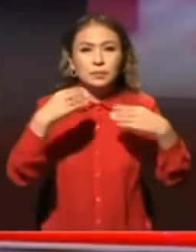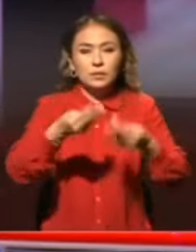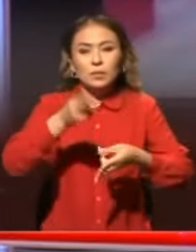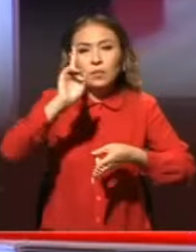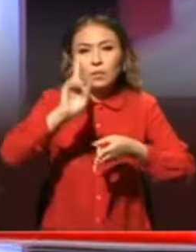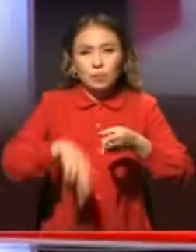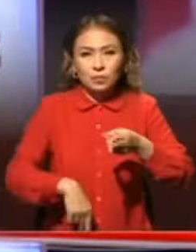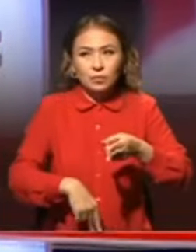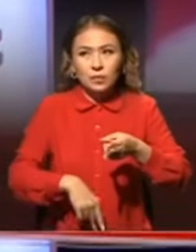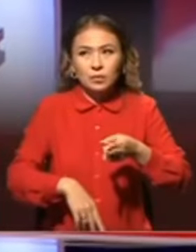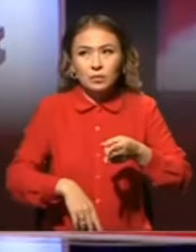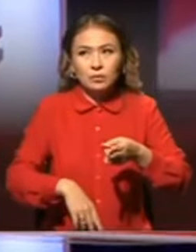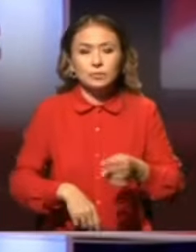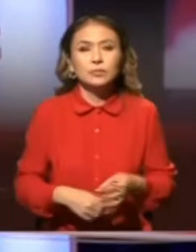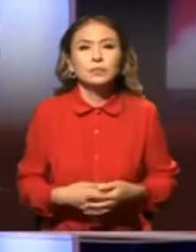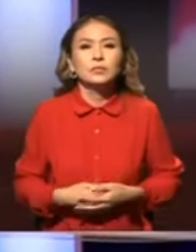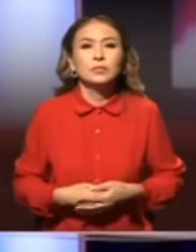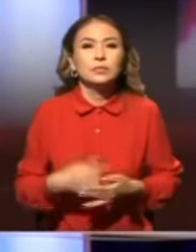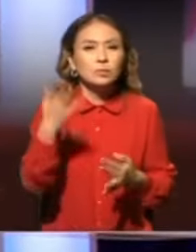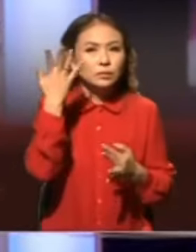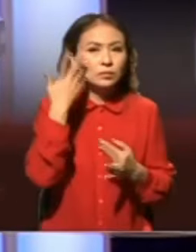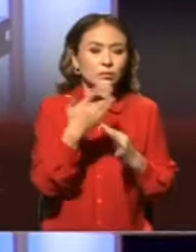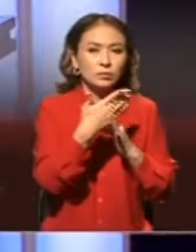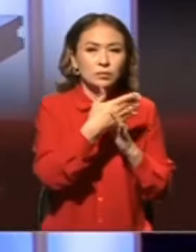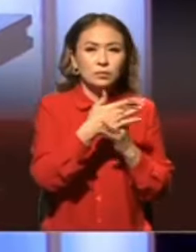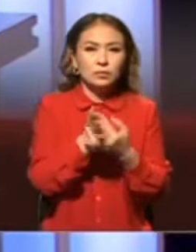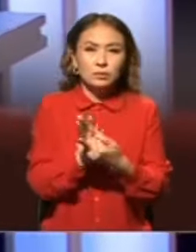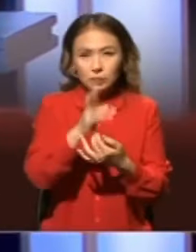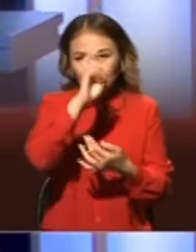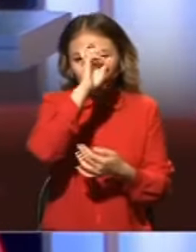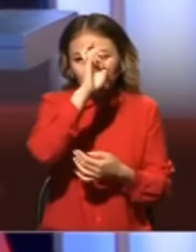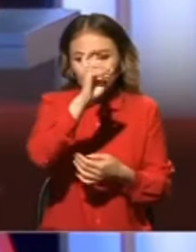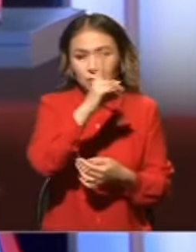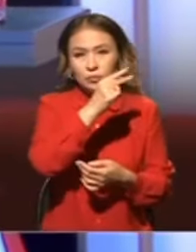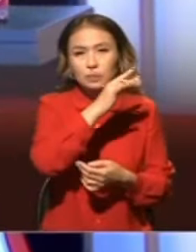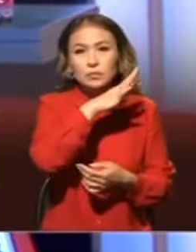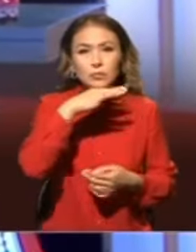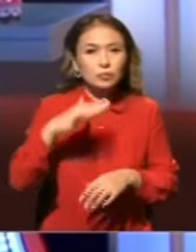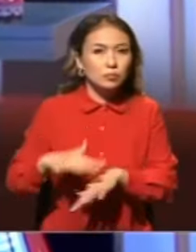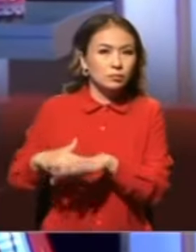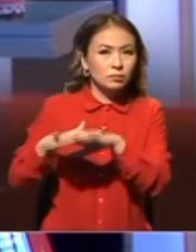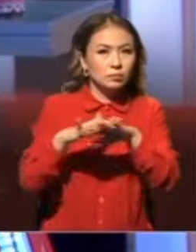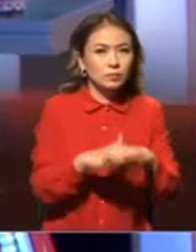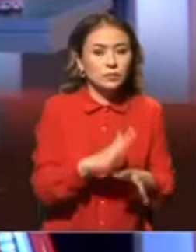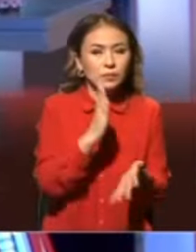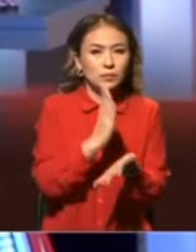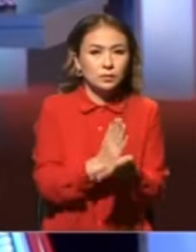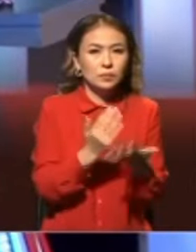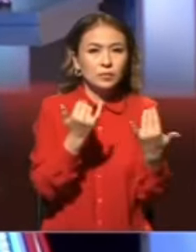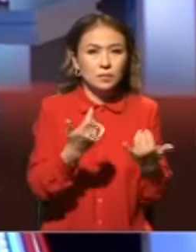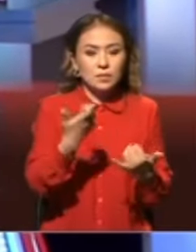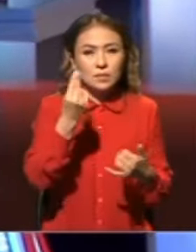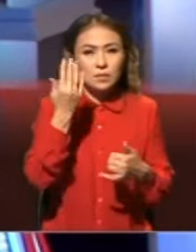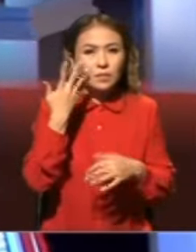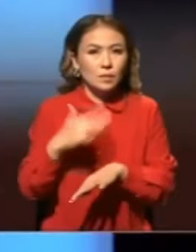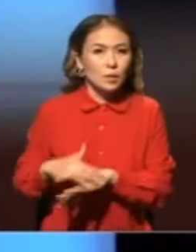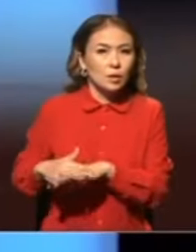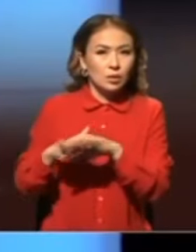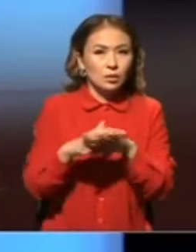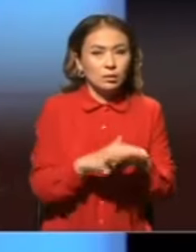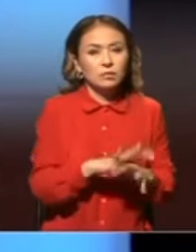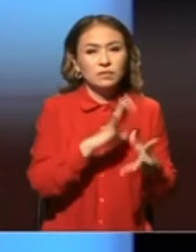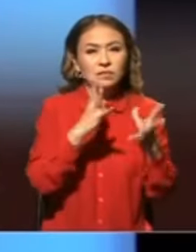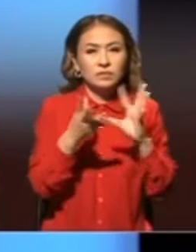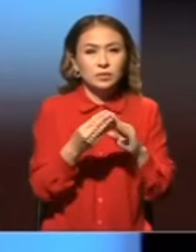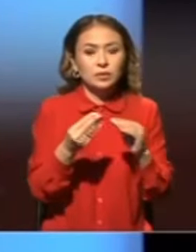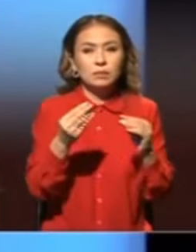қалады. Одан шақып келгенде айтарымыз, иә, осы мемлекет тарапынан қыруар қаржы бөлінеді, бірақ ол бөлінген қаржы тиісті көлемде